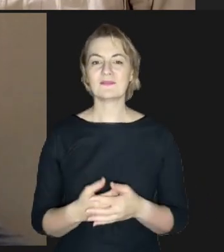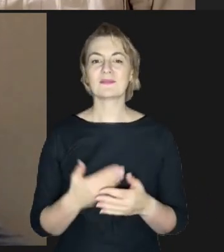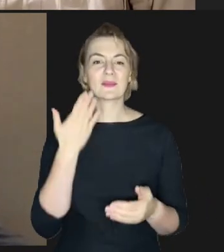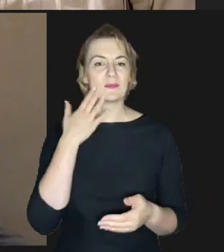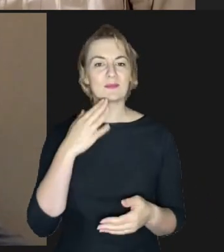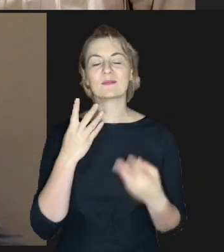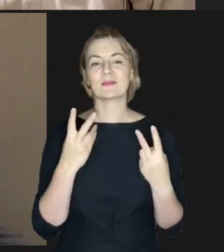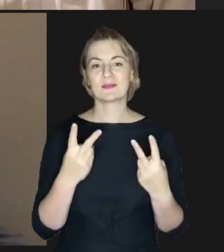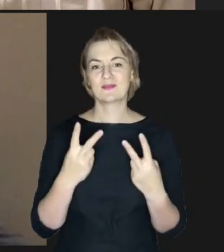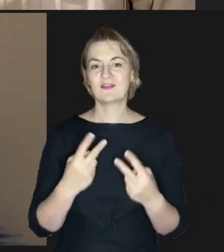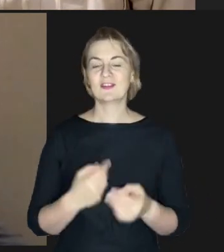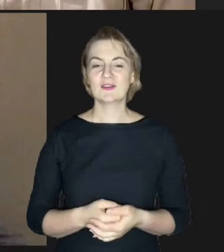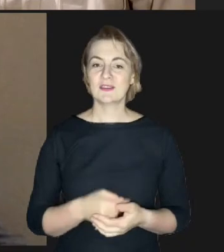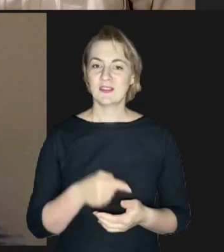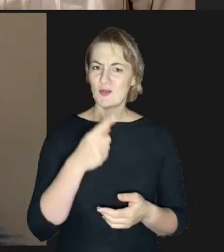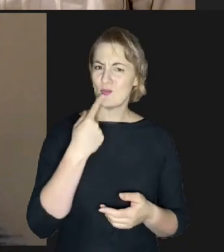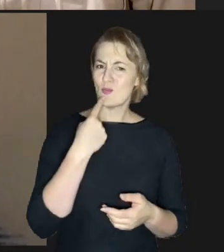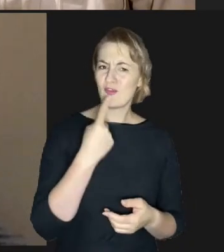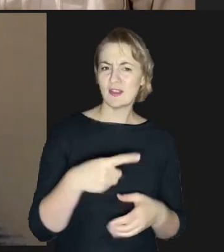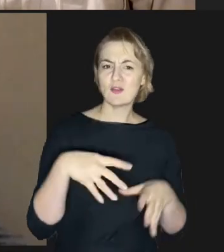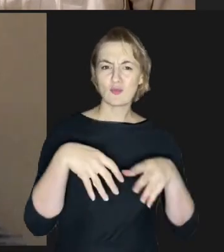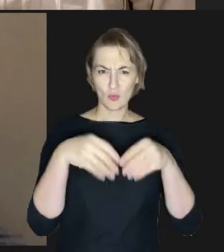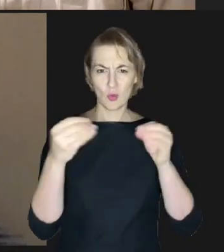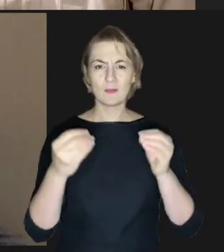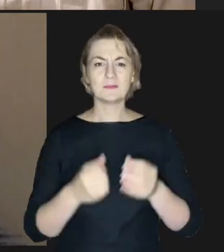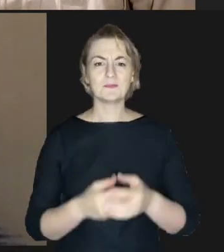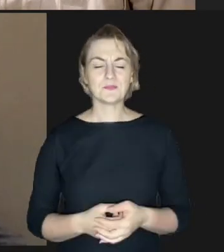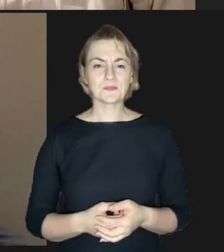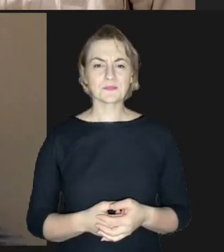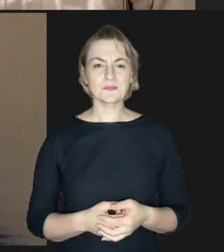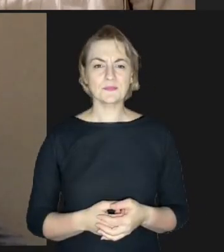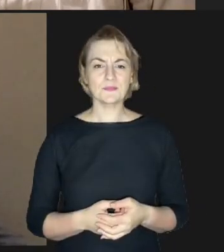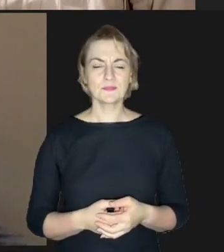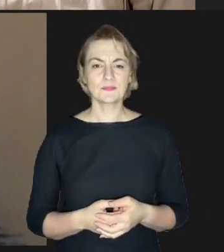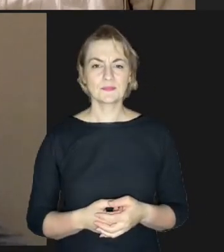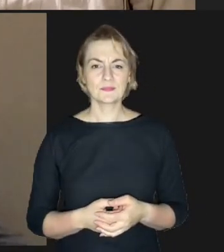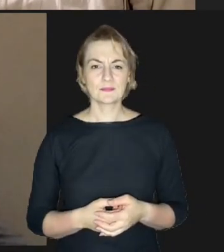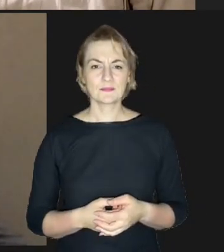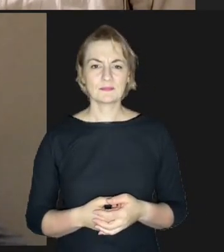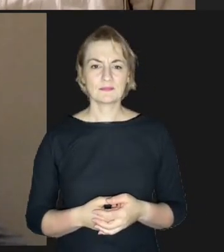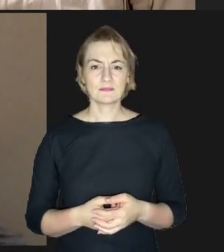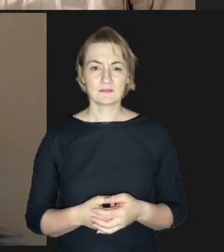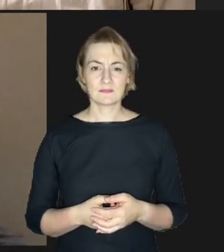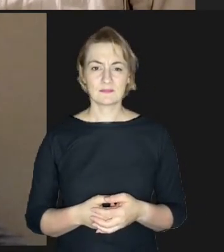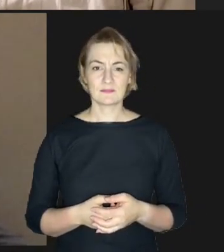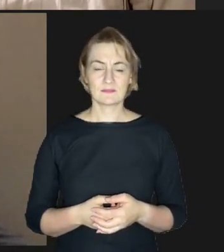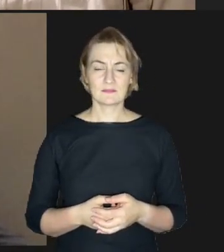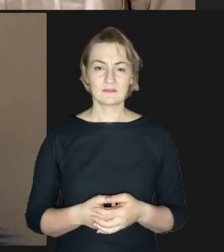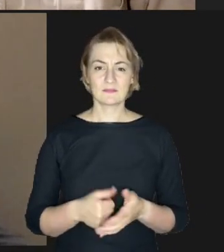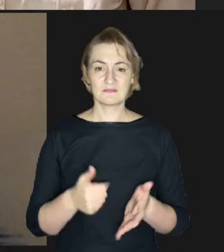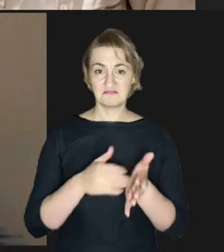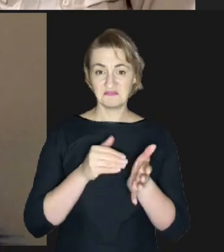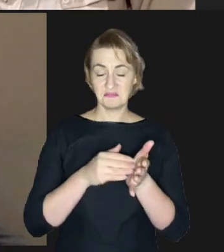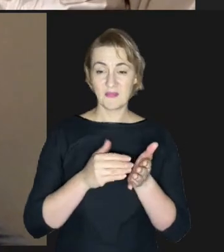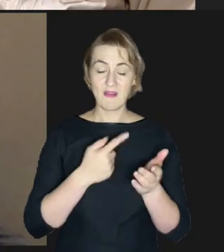to na początku powiedziałeś, no bo bez naprawy tego, jeżeli to